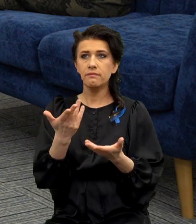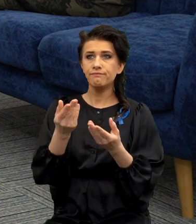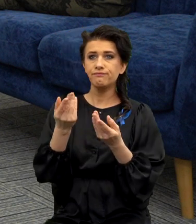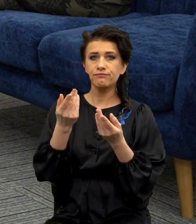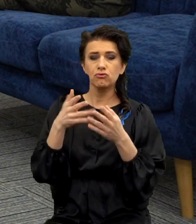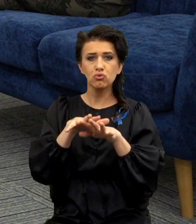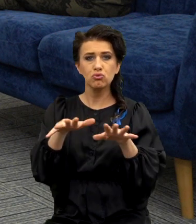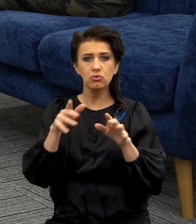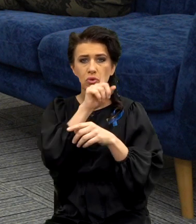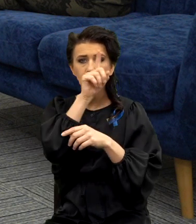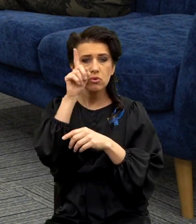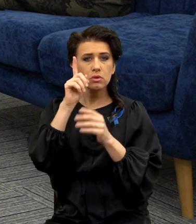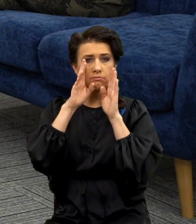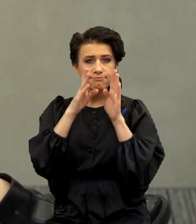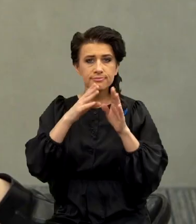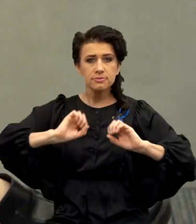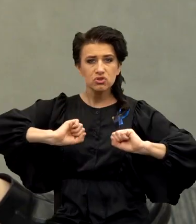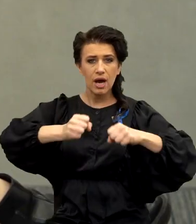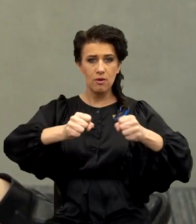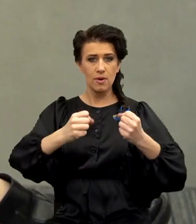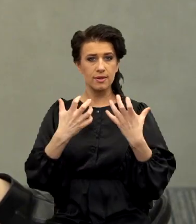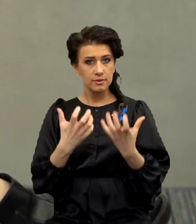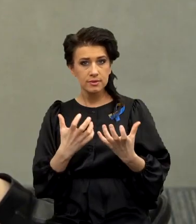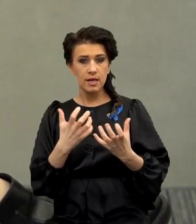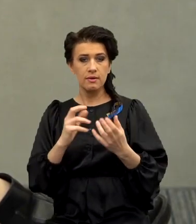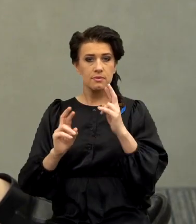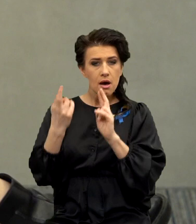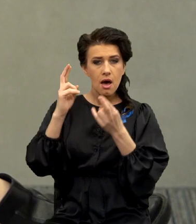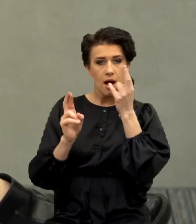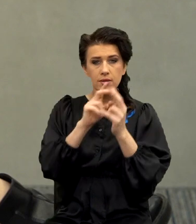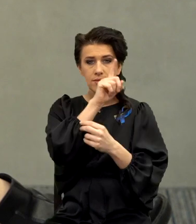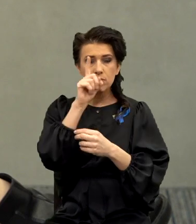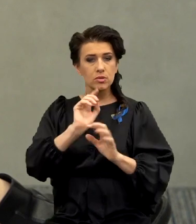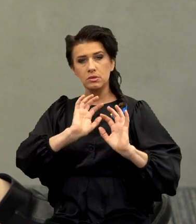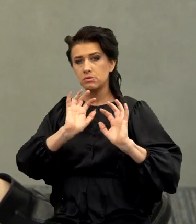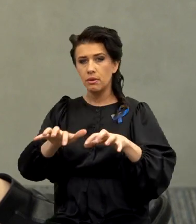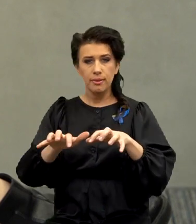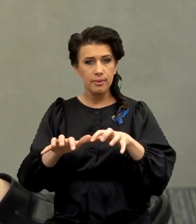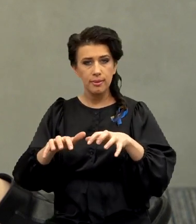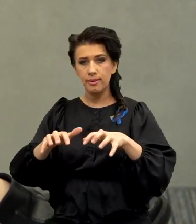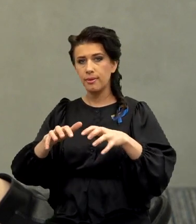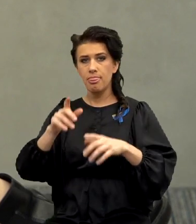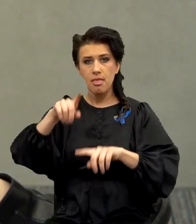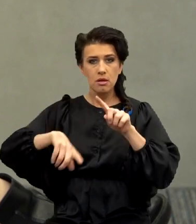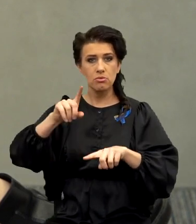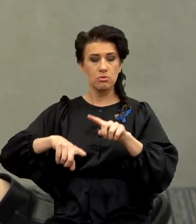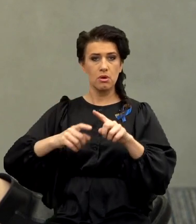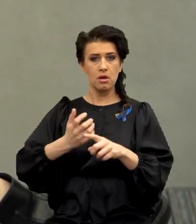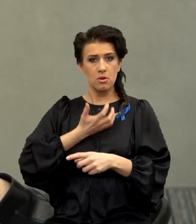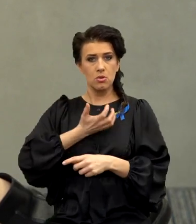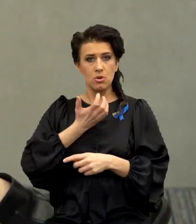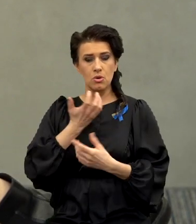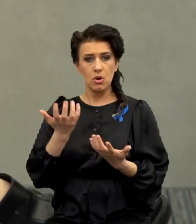osób skupia się na działaniu. Czyli reagujemy w taki sposób naturalny,